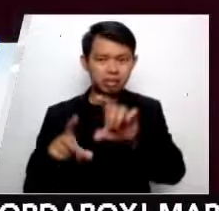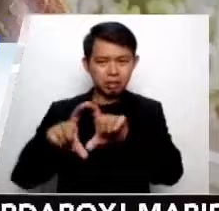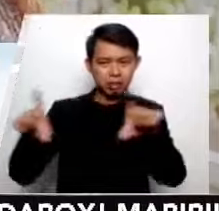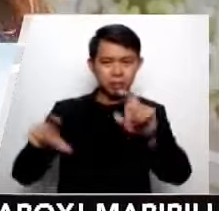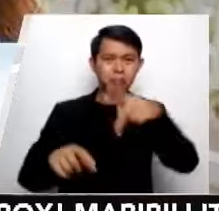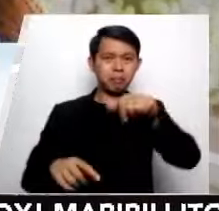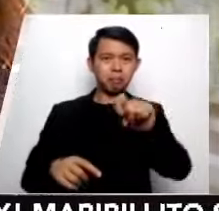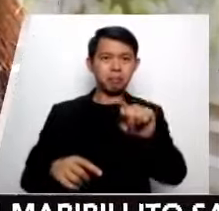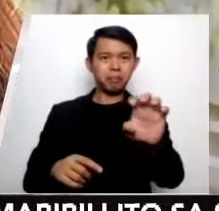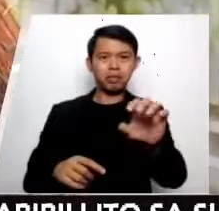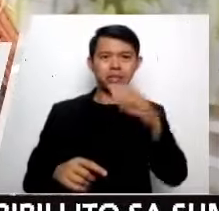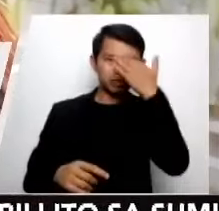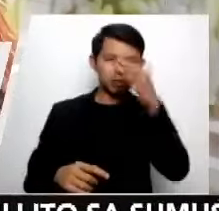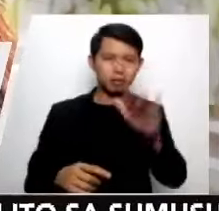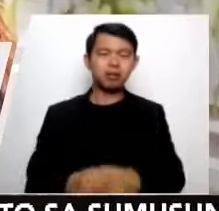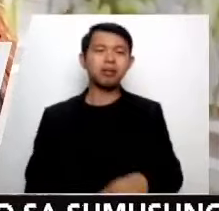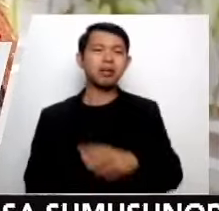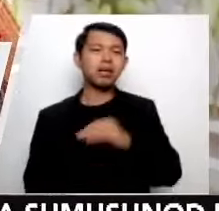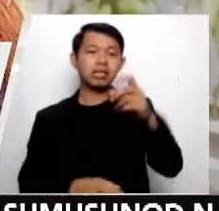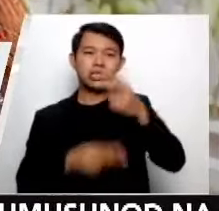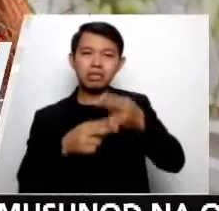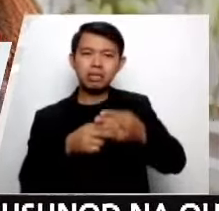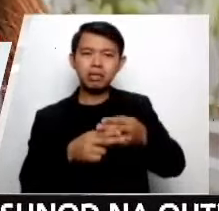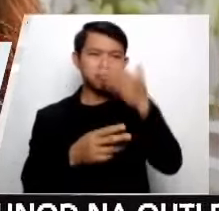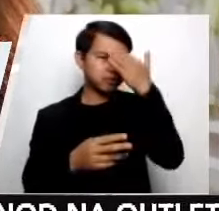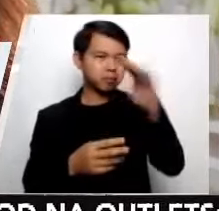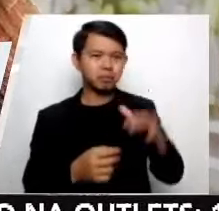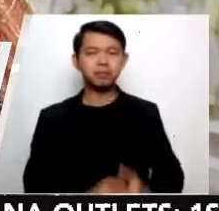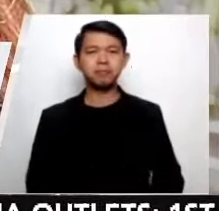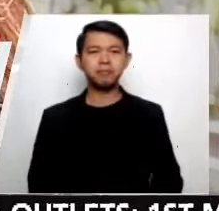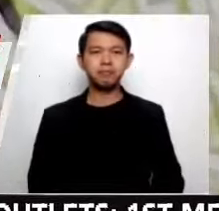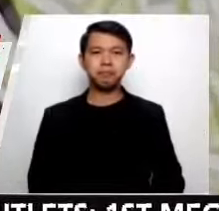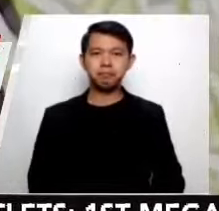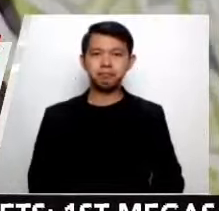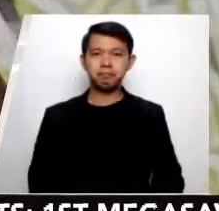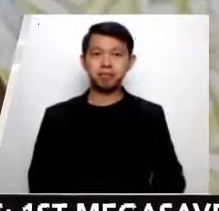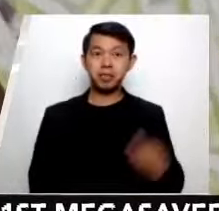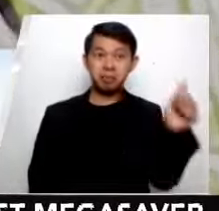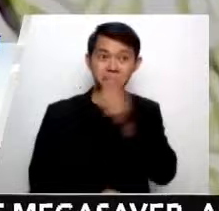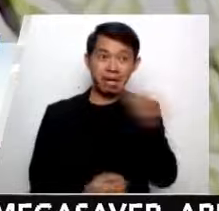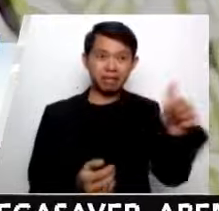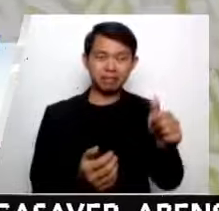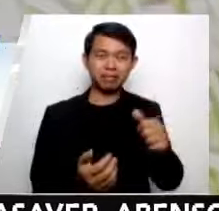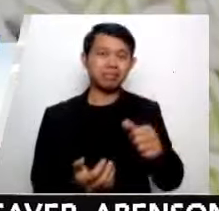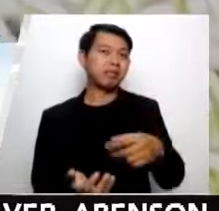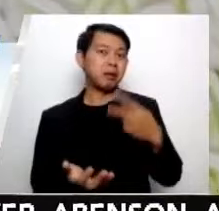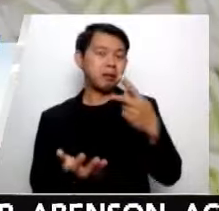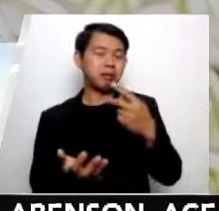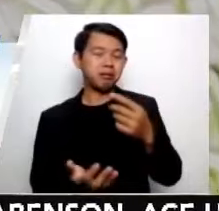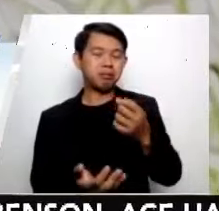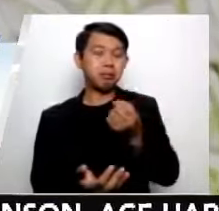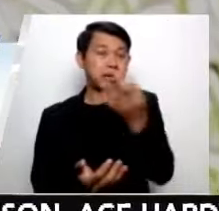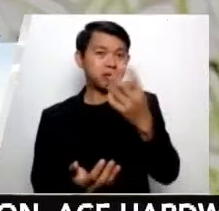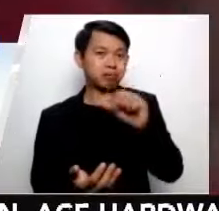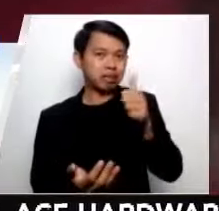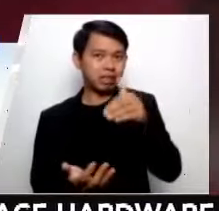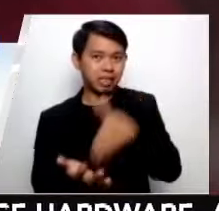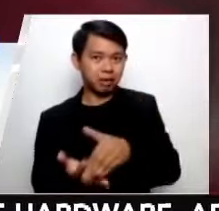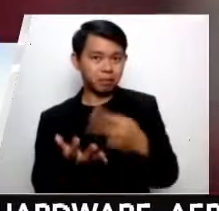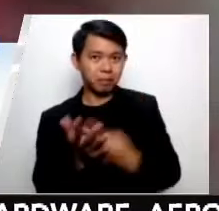nito. Walang pasahe na nagkakahalaga ng 10,000 pata. As tinalo pa po nun yung pasahe sa